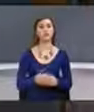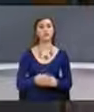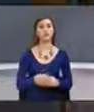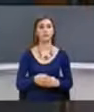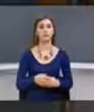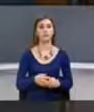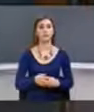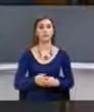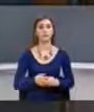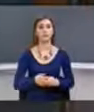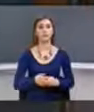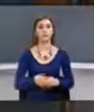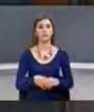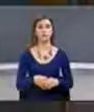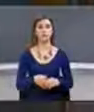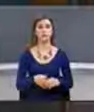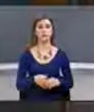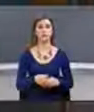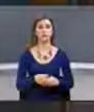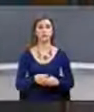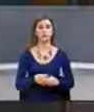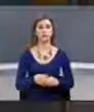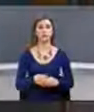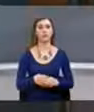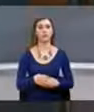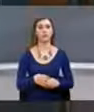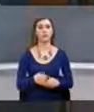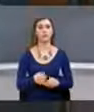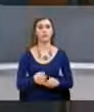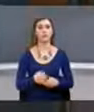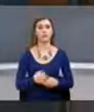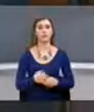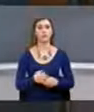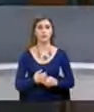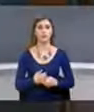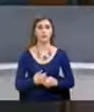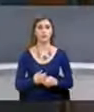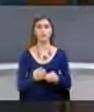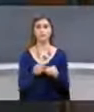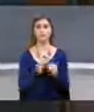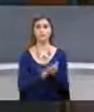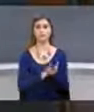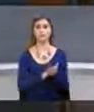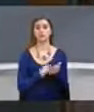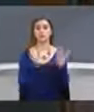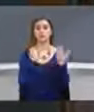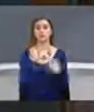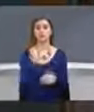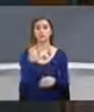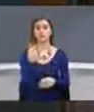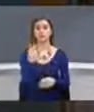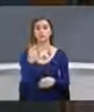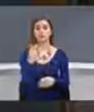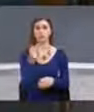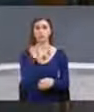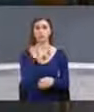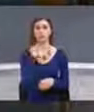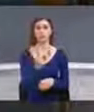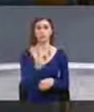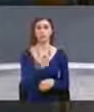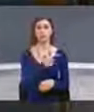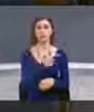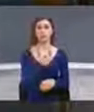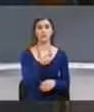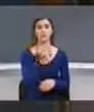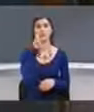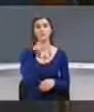Te mosat që i merë ligji, për shembull, neni 6.2 thëtë, mosat mund